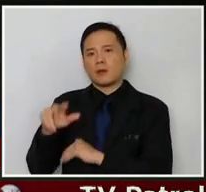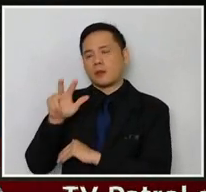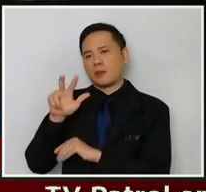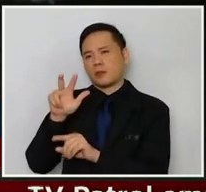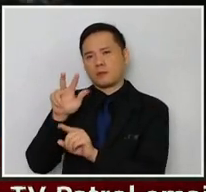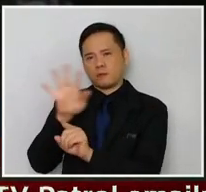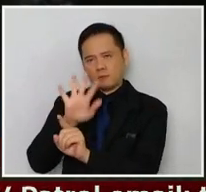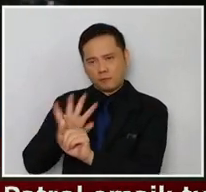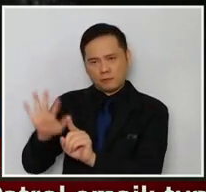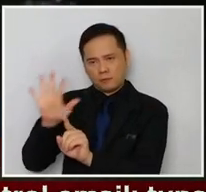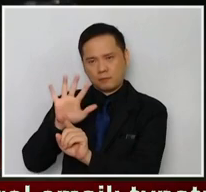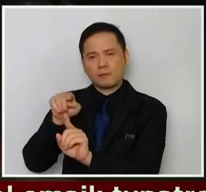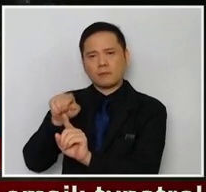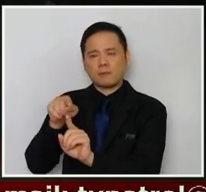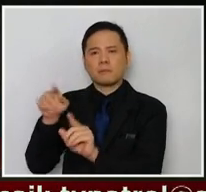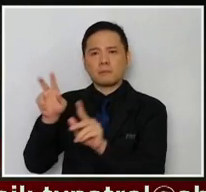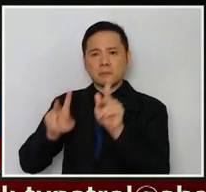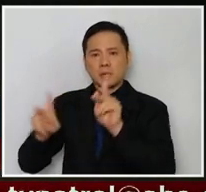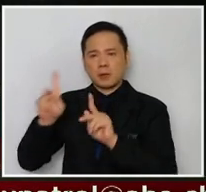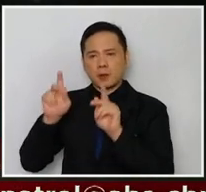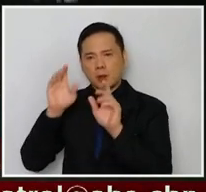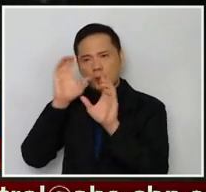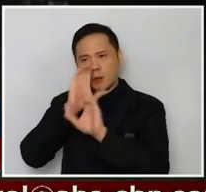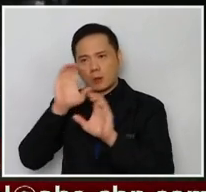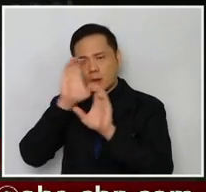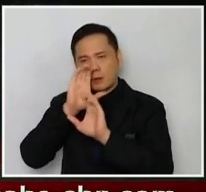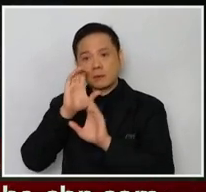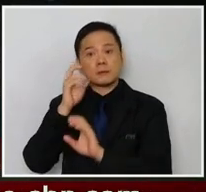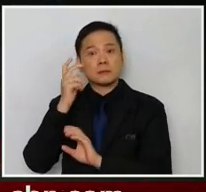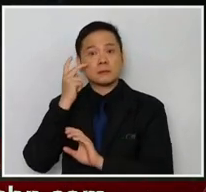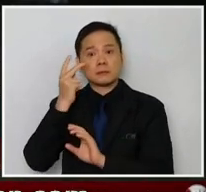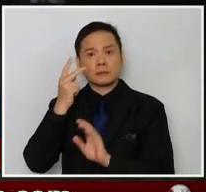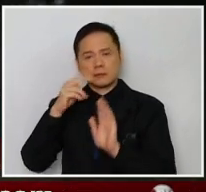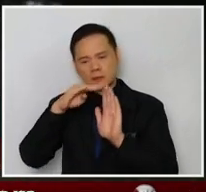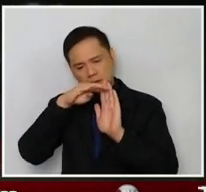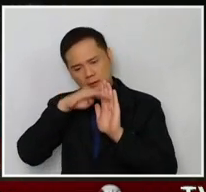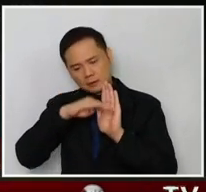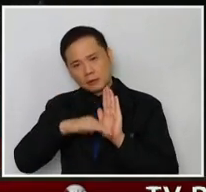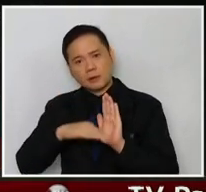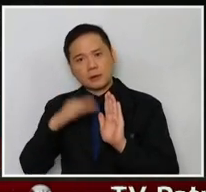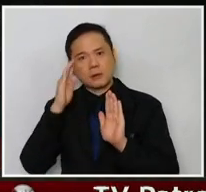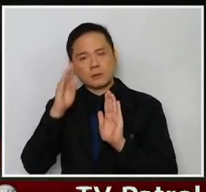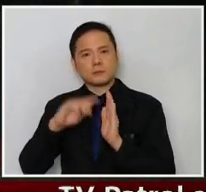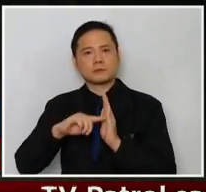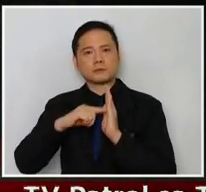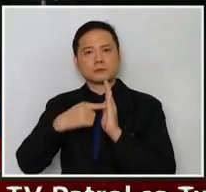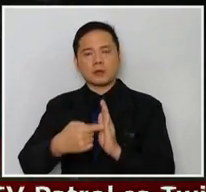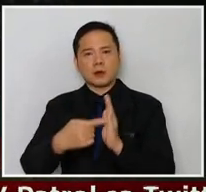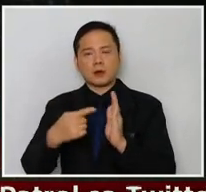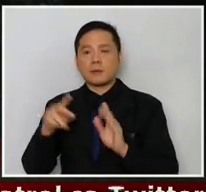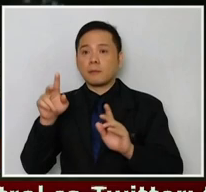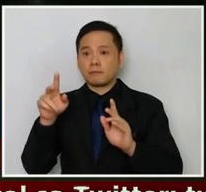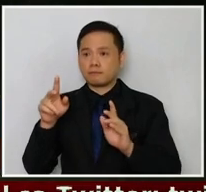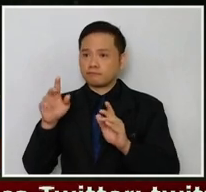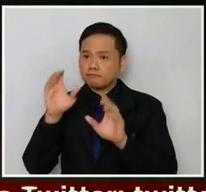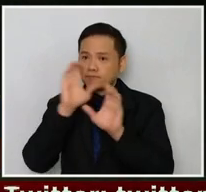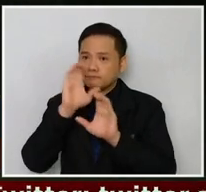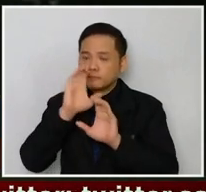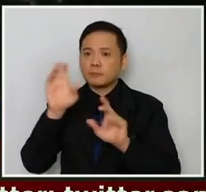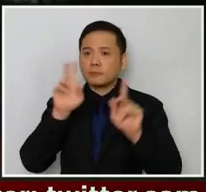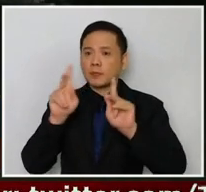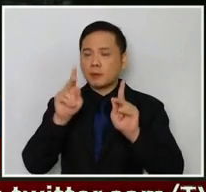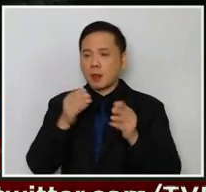nakuha. At gamit ang naturang manifesto, dyan sisimulan ang paghahanap sa mga pasahero ng naturang barko